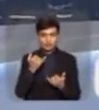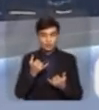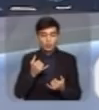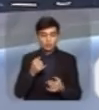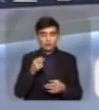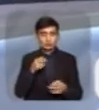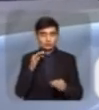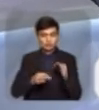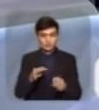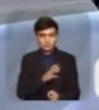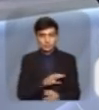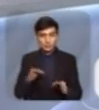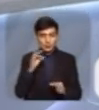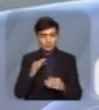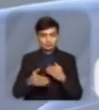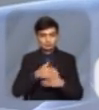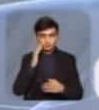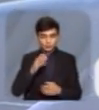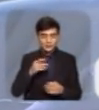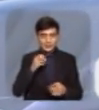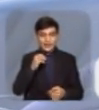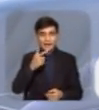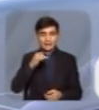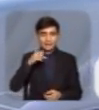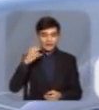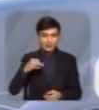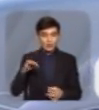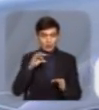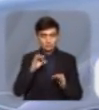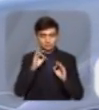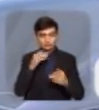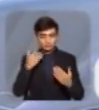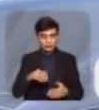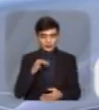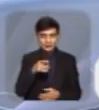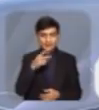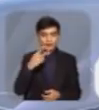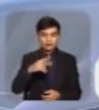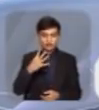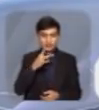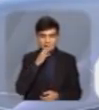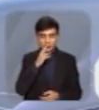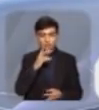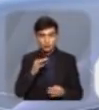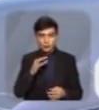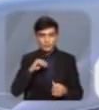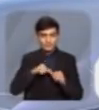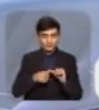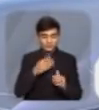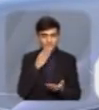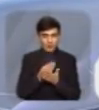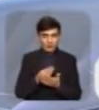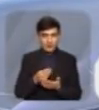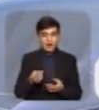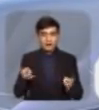суд присяжных вынес приговор Игентаю Сапыжанову. Ему всего 24 года, но всю свою оставшуюся